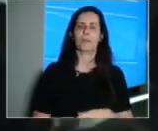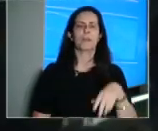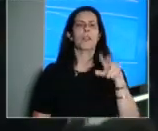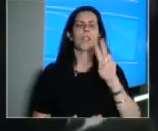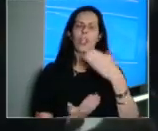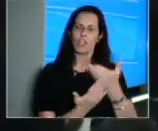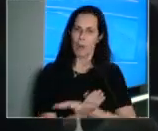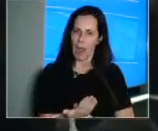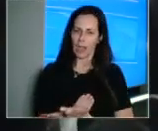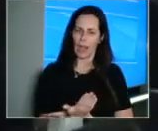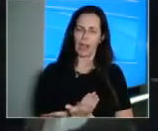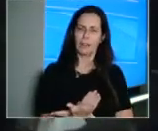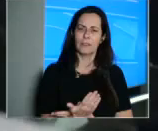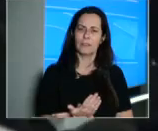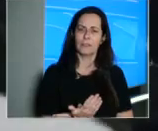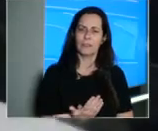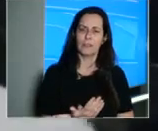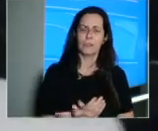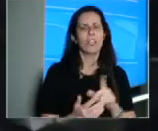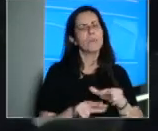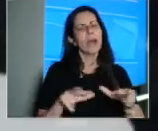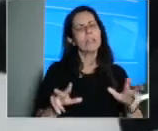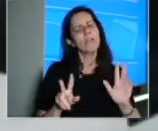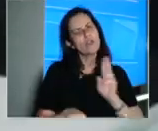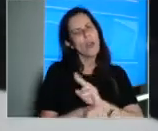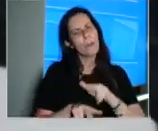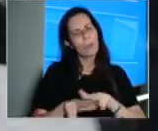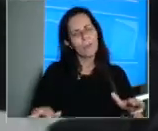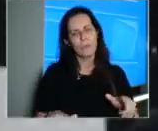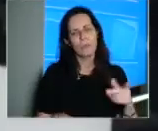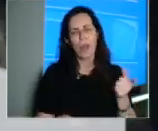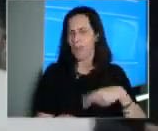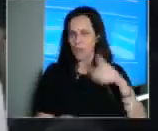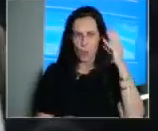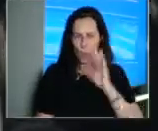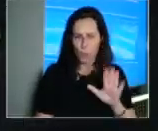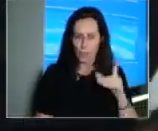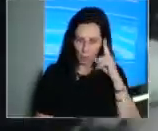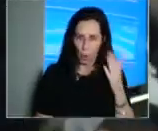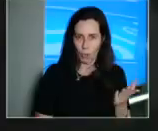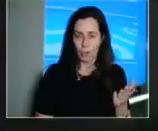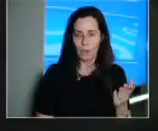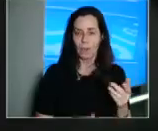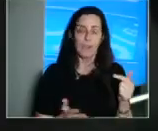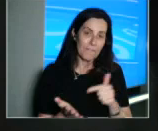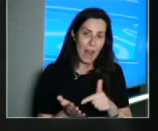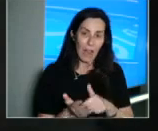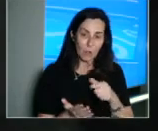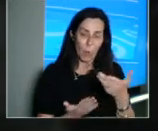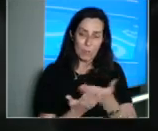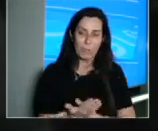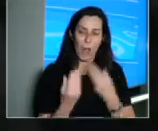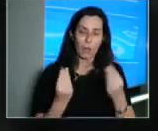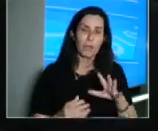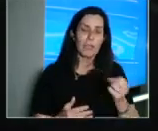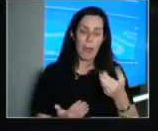מסמך שהוא לא כתוב, קוראים לו הסטטוס קוו. כן. סטטוס קוו בעצם אף אחד לא מרוצה ממנו, אתה יודע? ולכן הוא מסמך טוב.